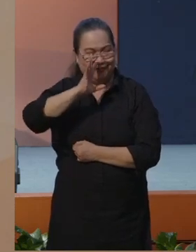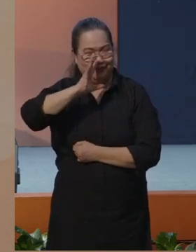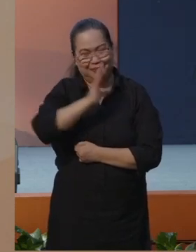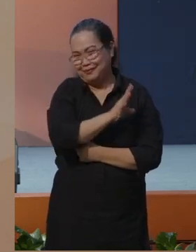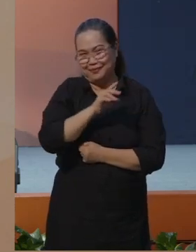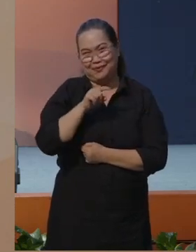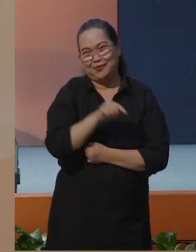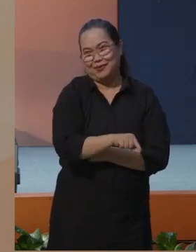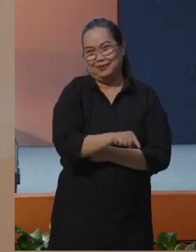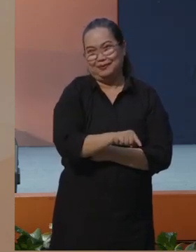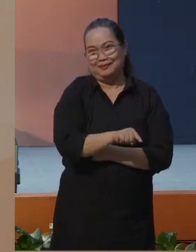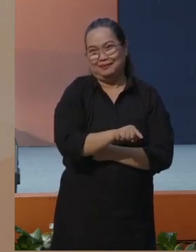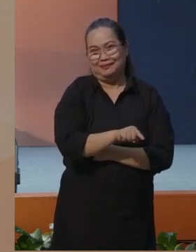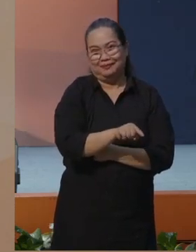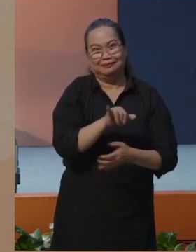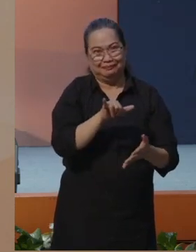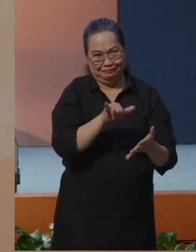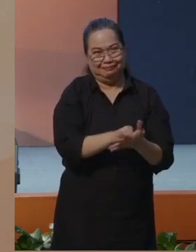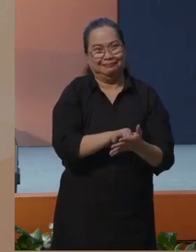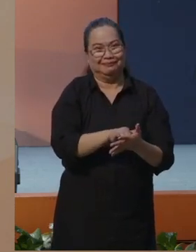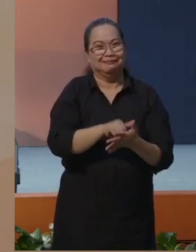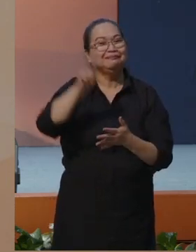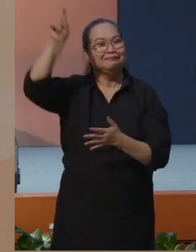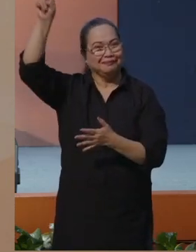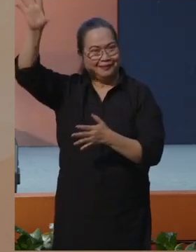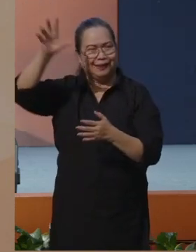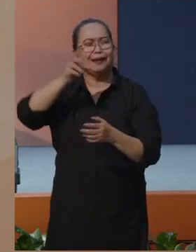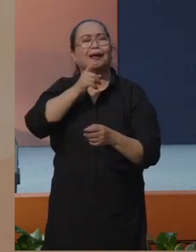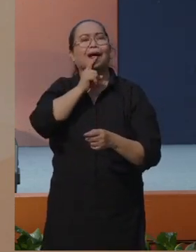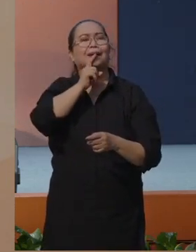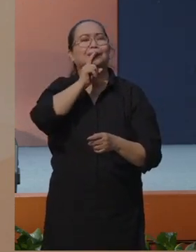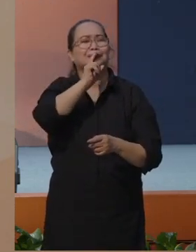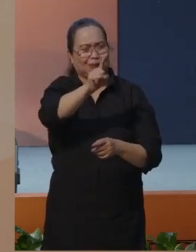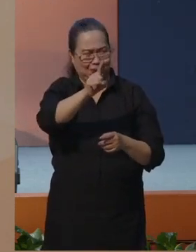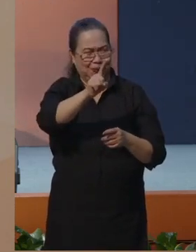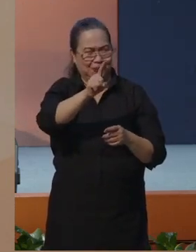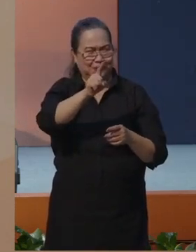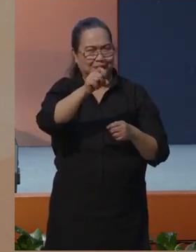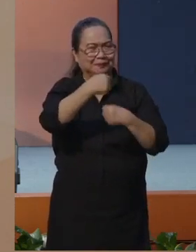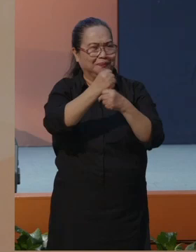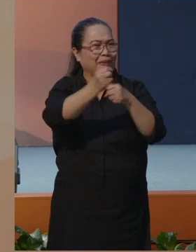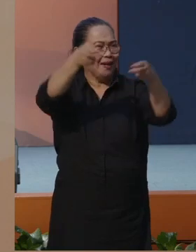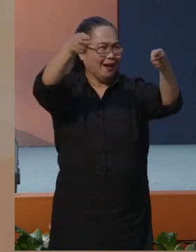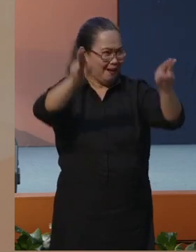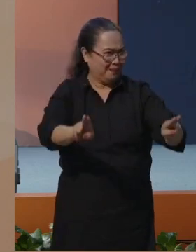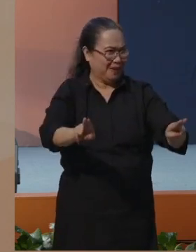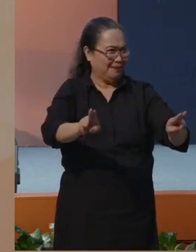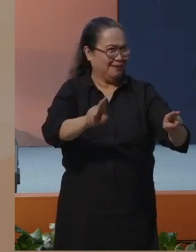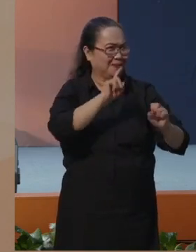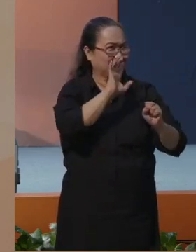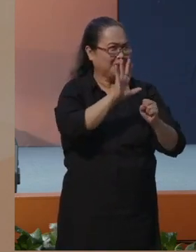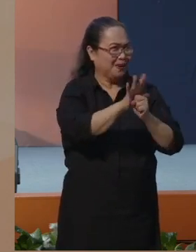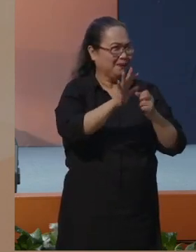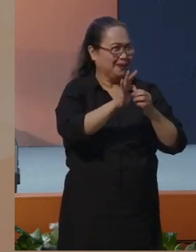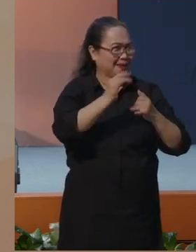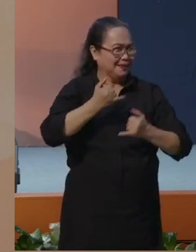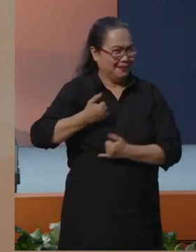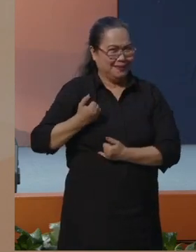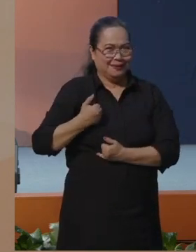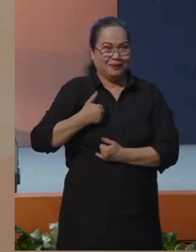Panginoon. Tapat na tinupad ng Diyos ang pangakong ito kay Joshua sa kanilang